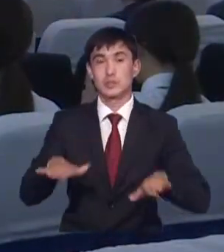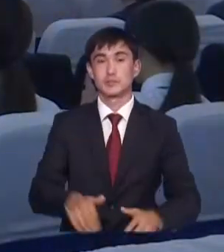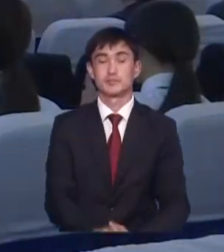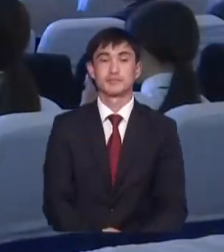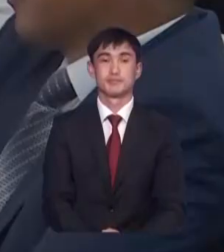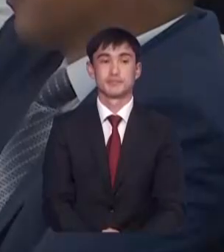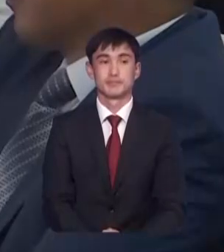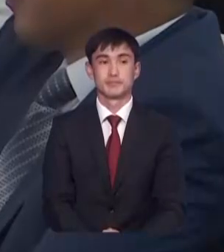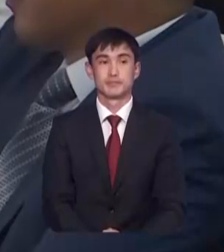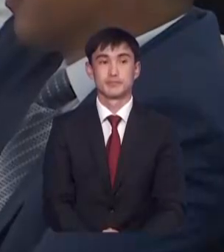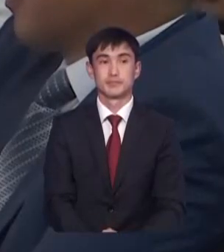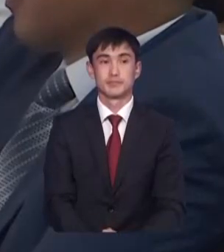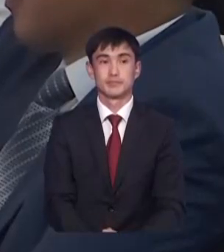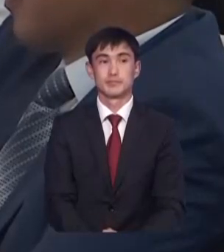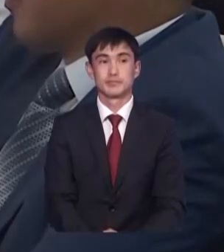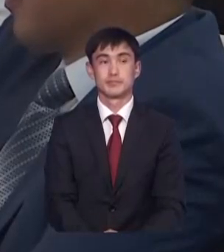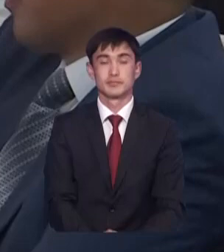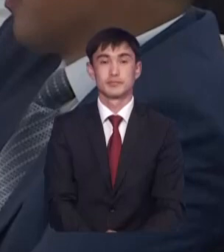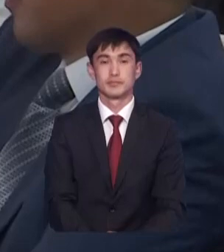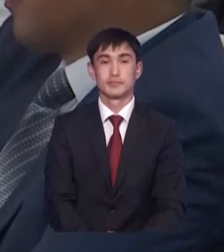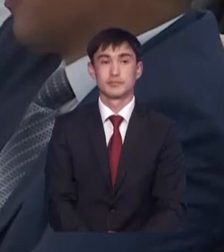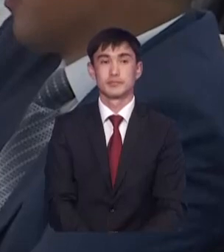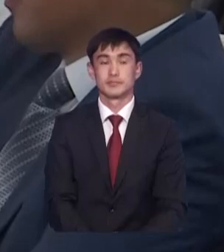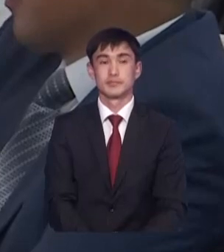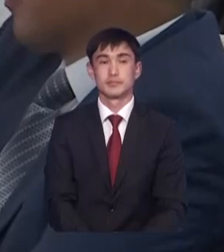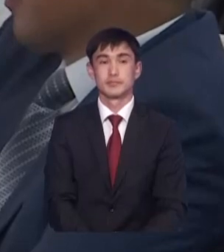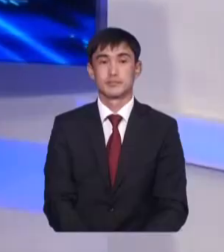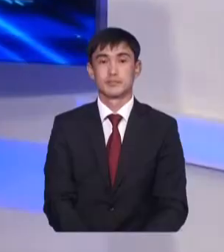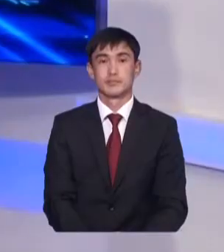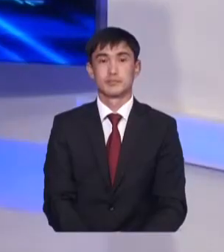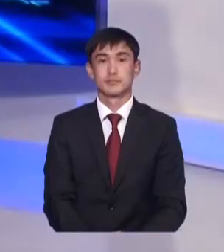көңілін көтерді. Нұрай Базархан, Жеңіс Әбдірешев, Жетісу телеарнасы.